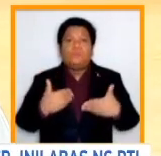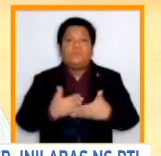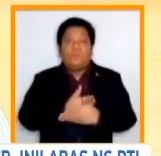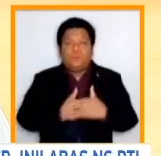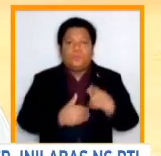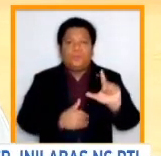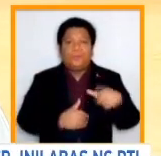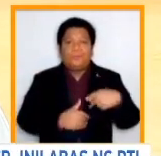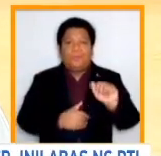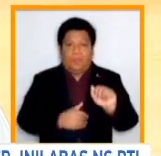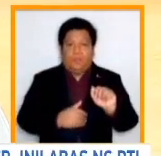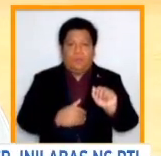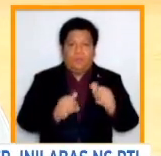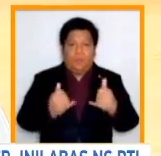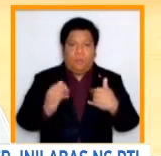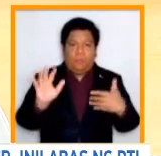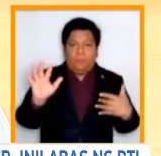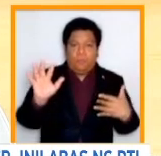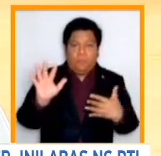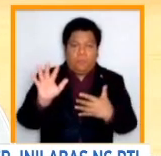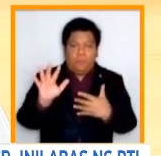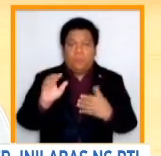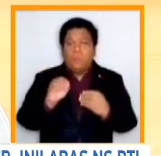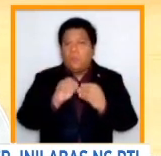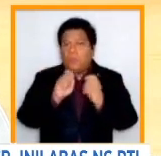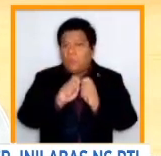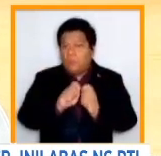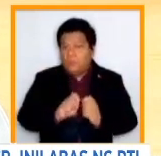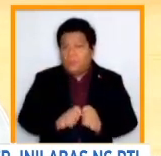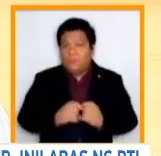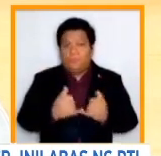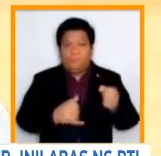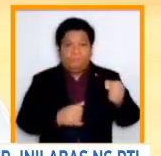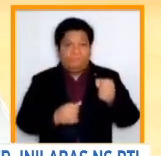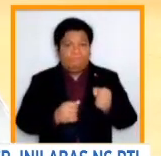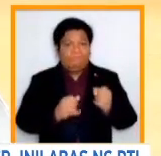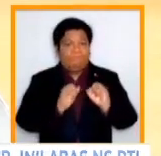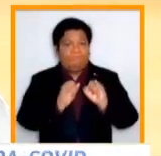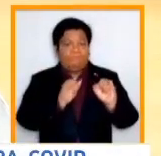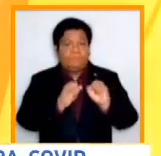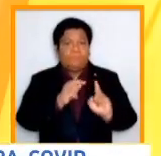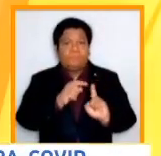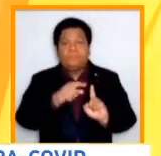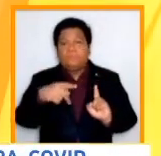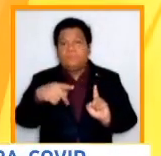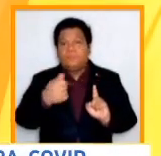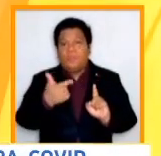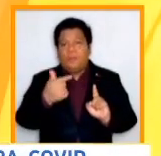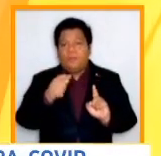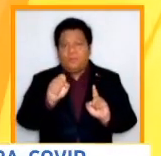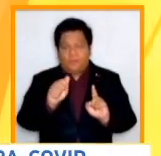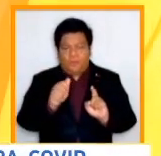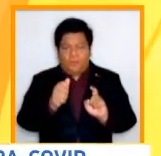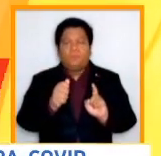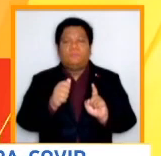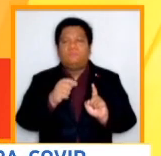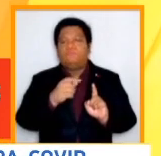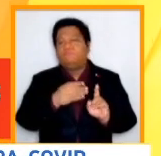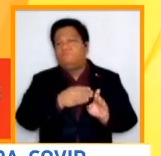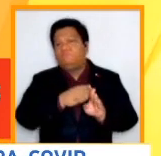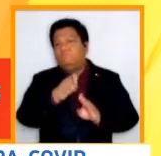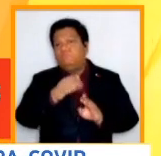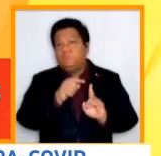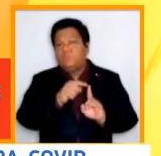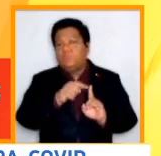Responsibility. Para sa detalye, makakausap natin si PAGASA Senior Weather Specialist, Chris Perez. Chris, good morning. Unahin ko lang yung Bagyong